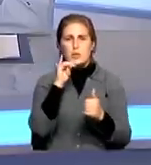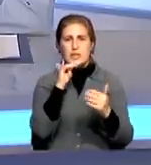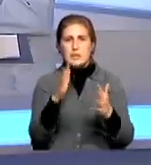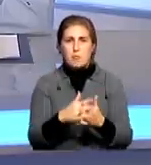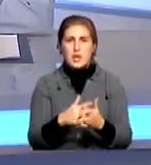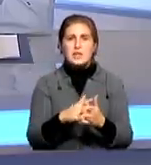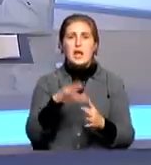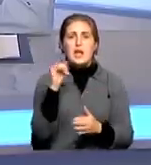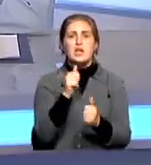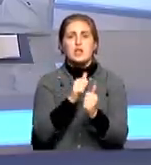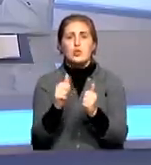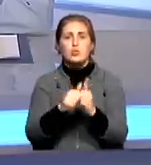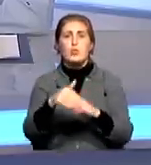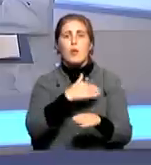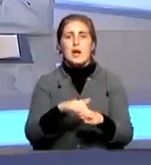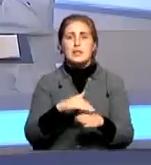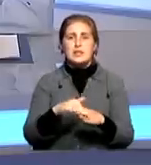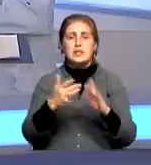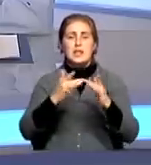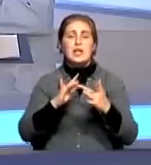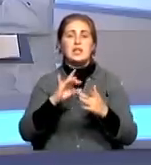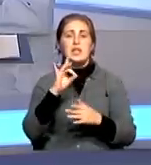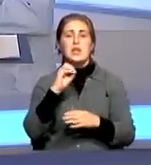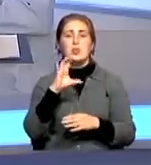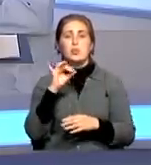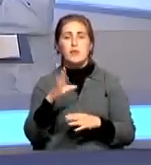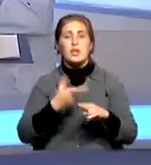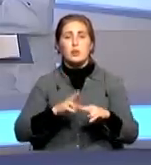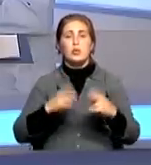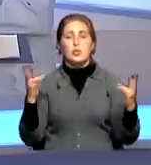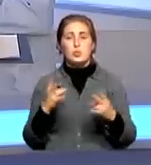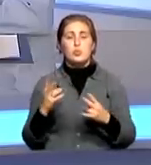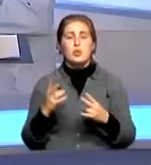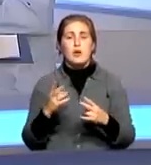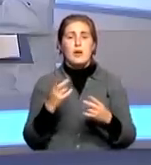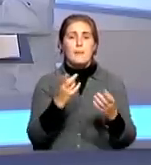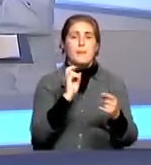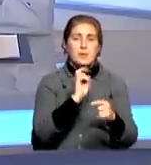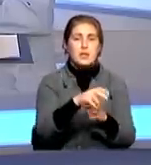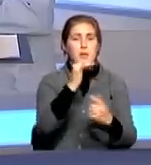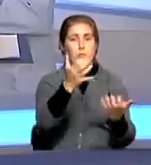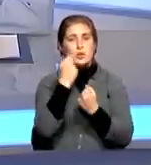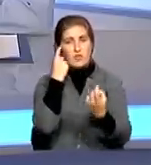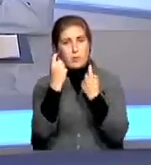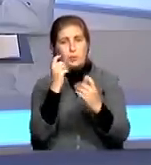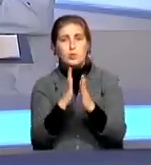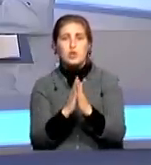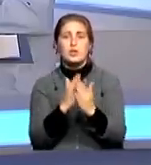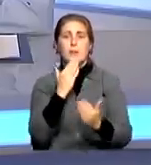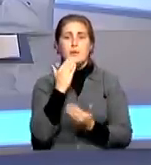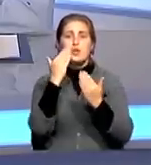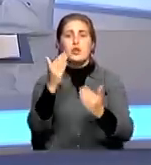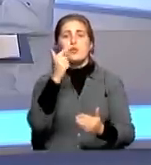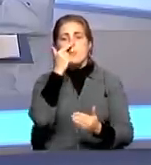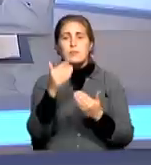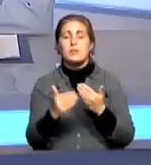соответственно, зачастую там адрес интернет-ресурса, на который нужно зайти, соответственно, получить информацию. Пожалуйста, обращайтесь в